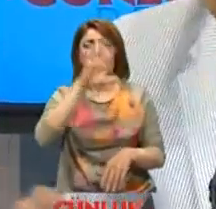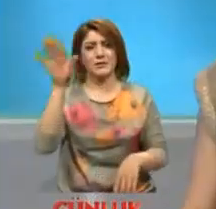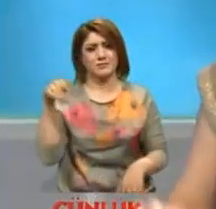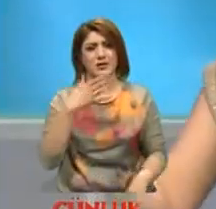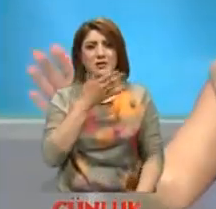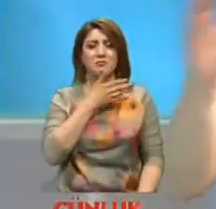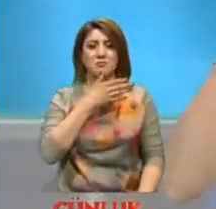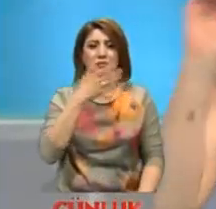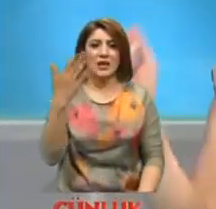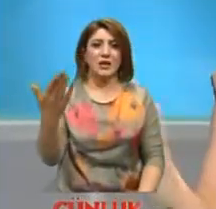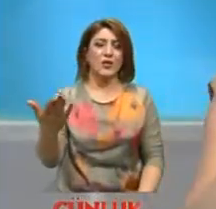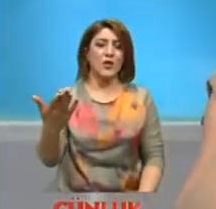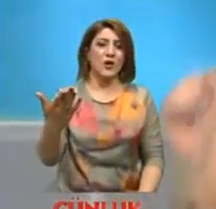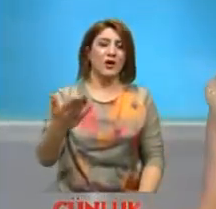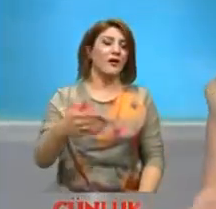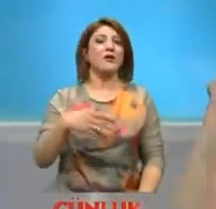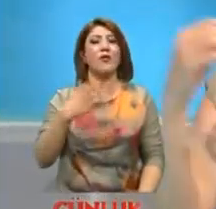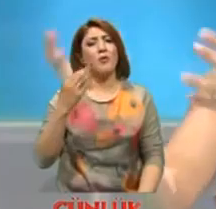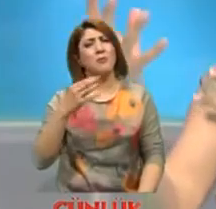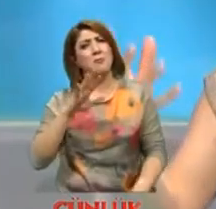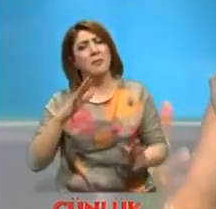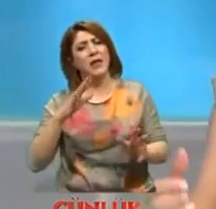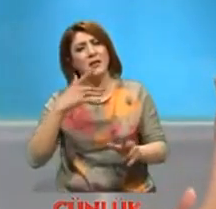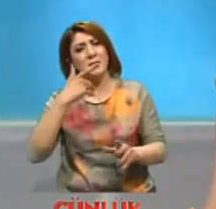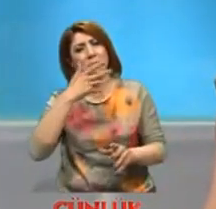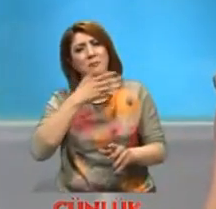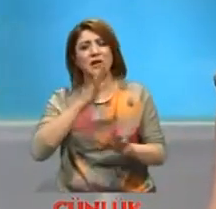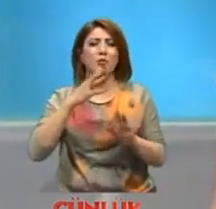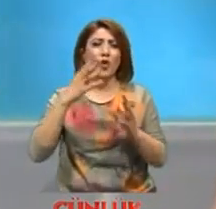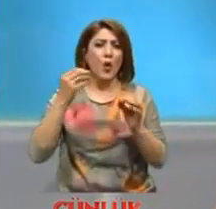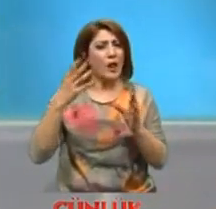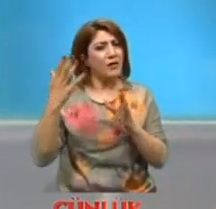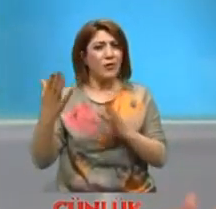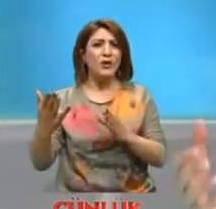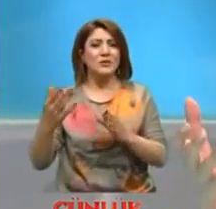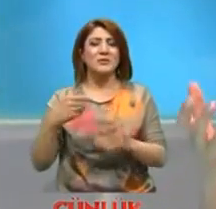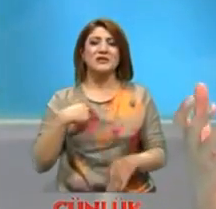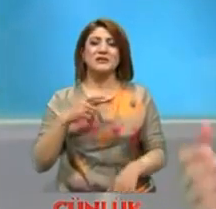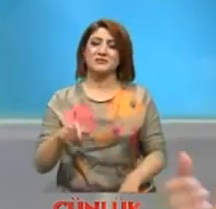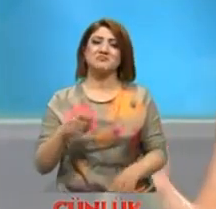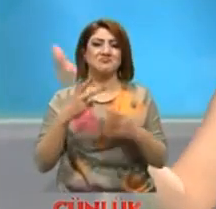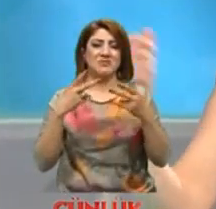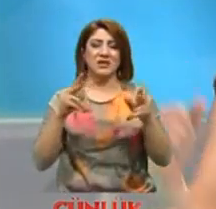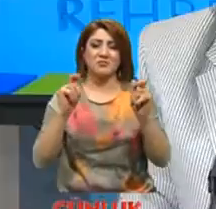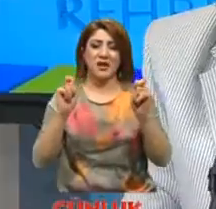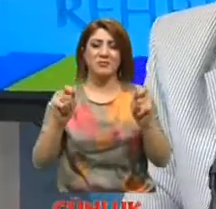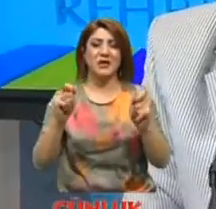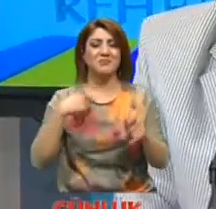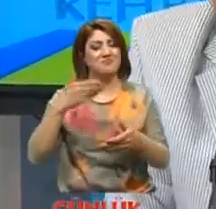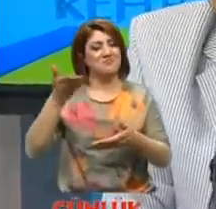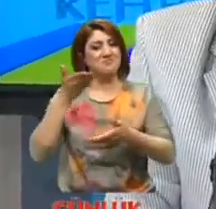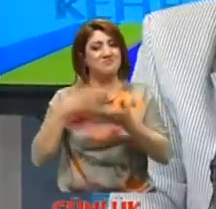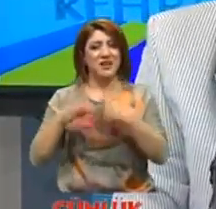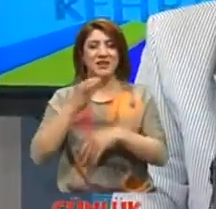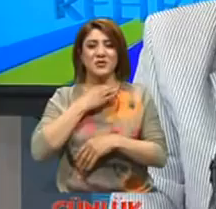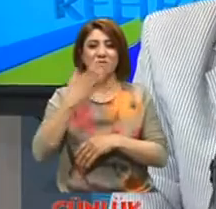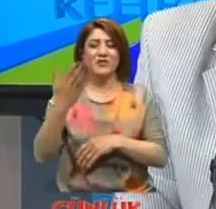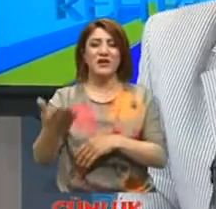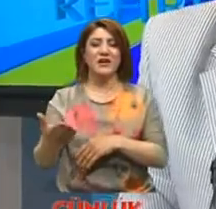yok. Olur'a. Hani varsa diye bir Murat Bulgar. Vardır illaki. Varsa diye bir tanıyalım Murat